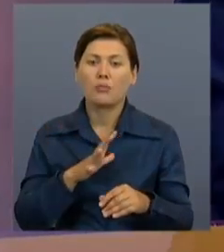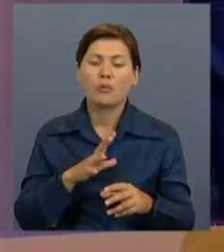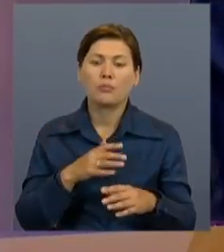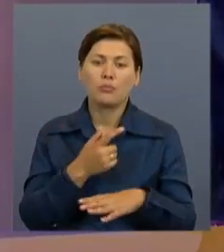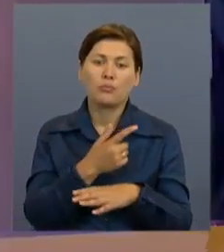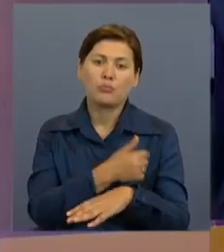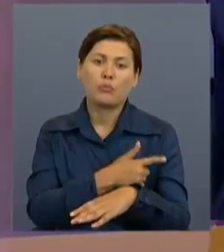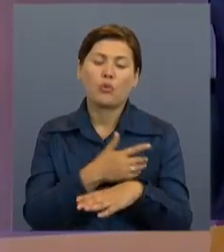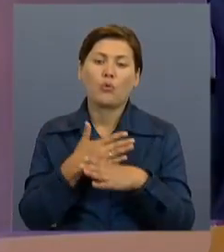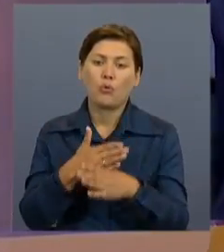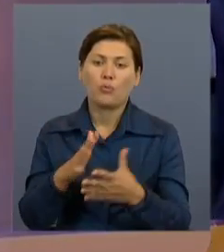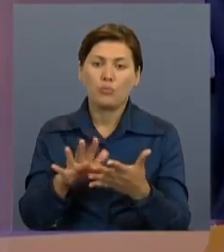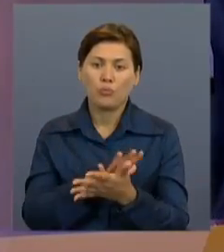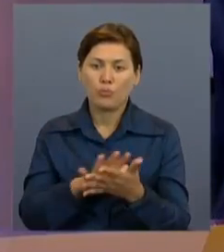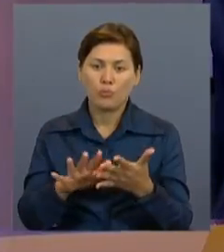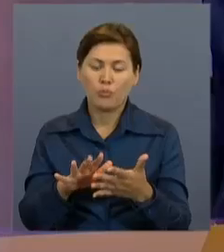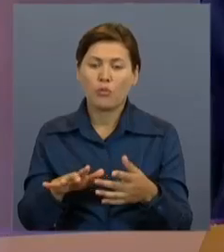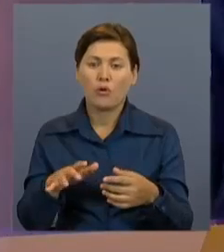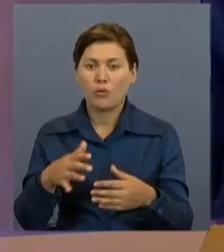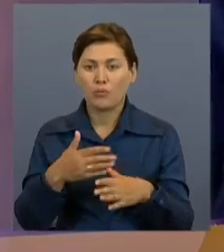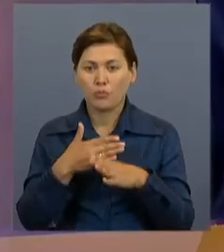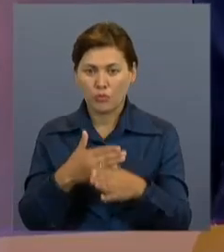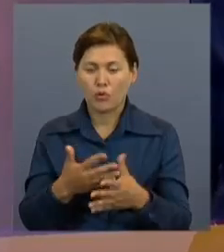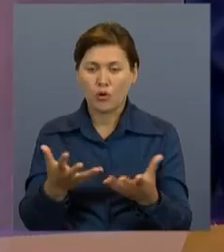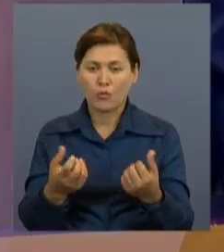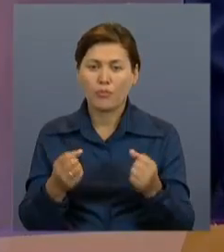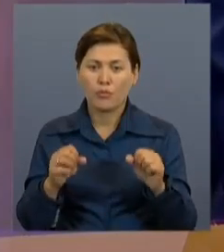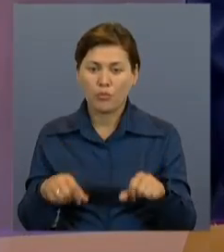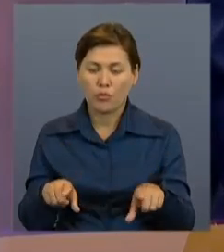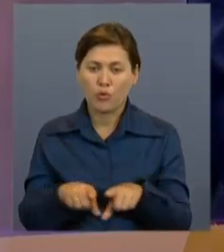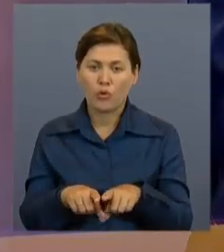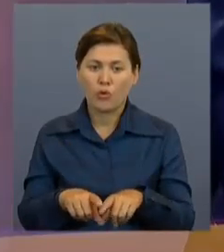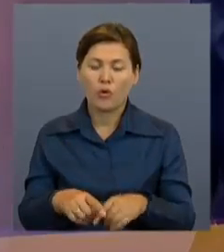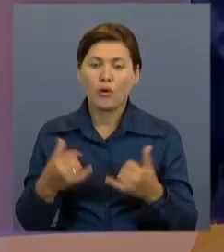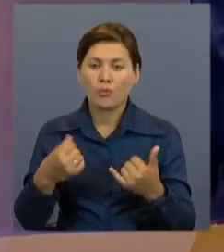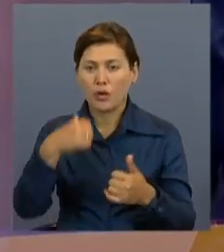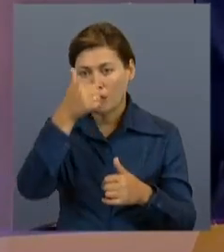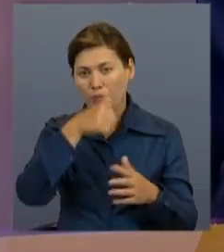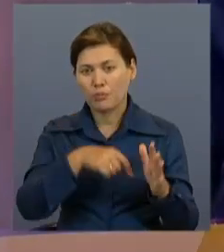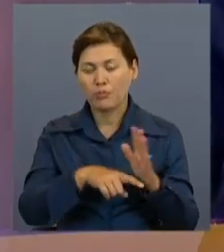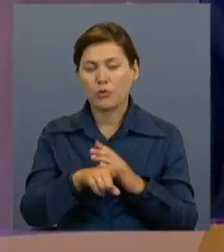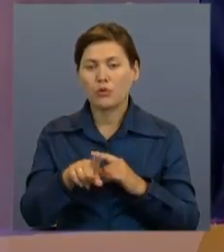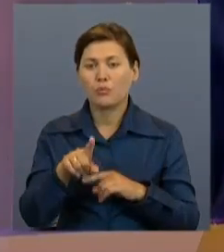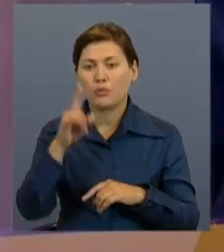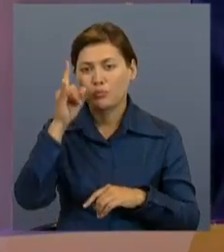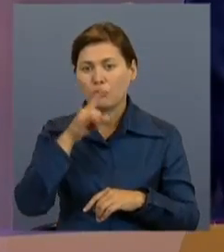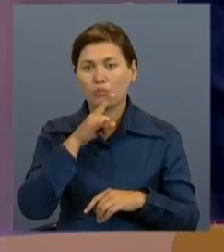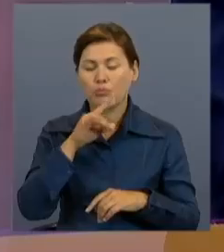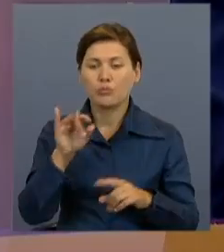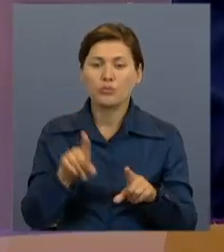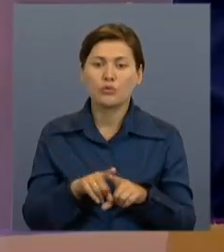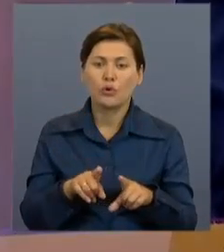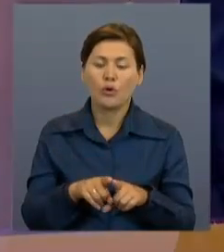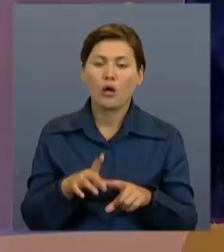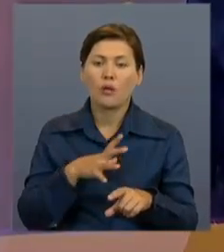көмектің аясында тегін медициналық көмектің түрлерін ала алады. Оның ішінде биылғы жылдың басынан бастап Қазақстанда